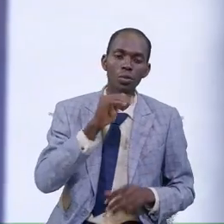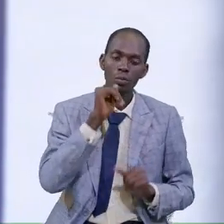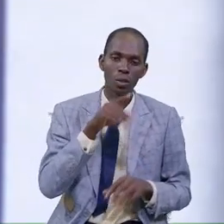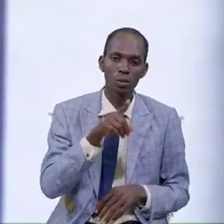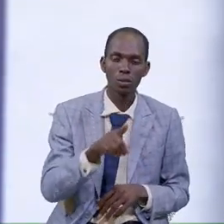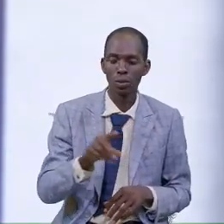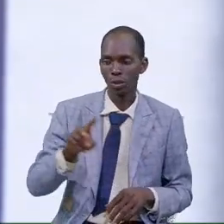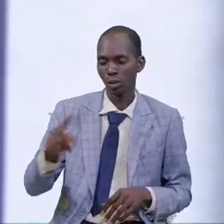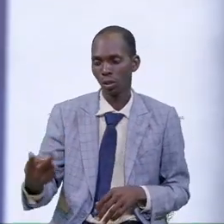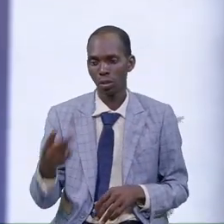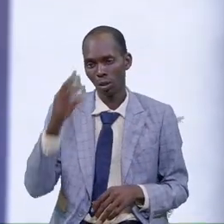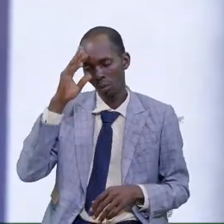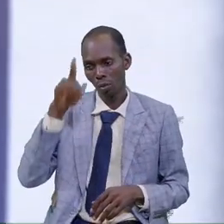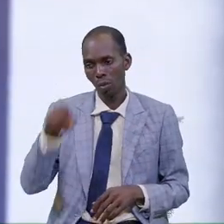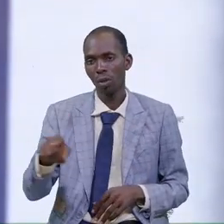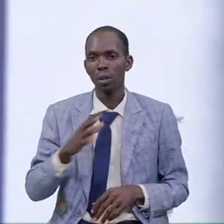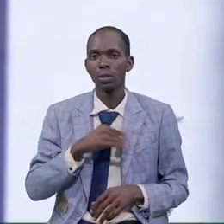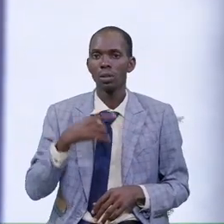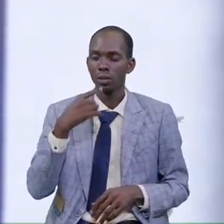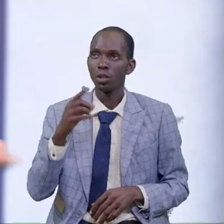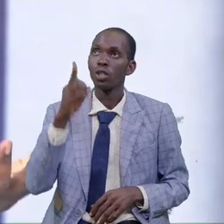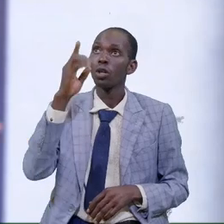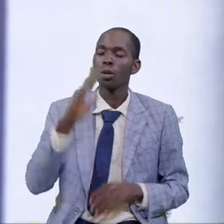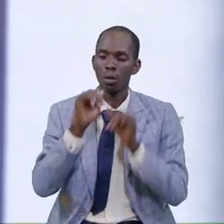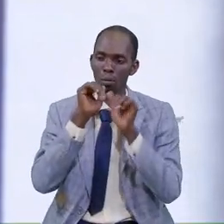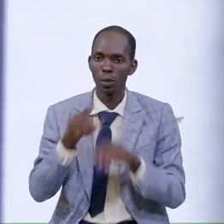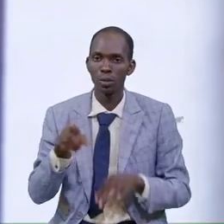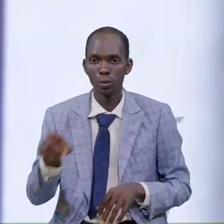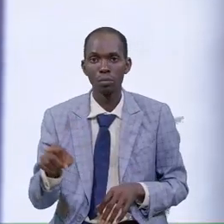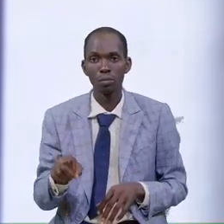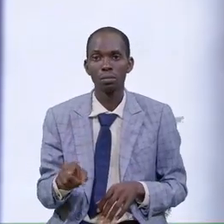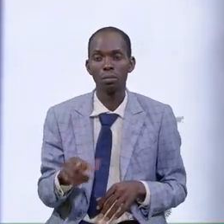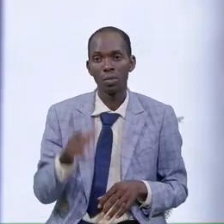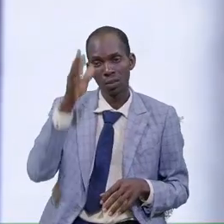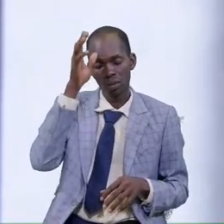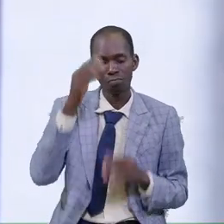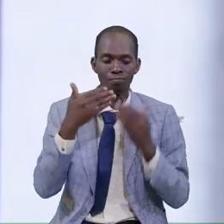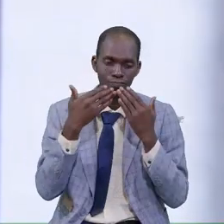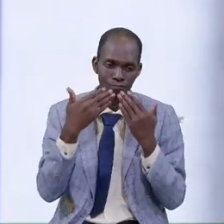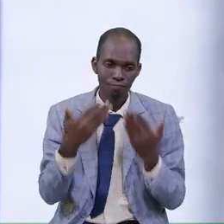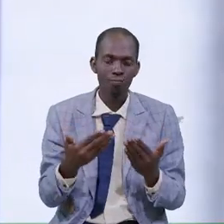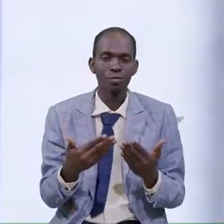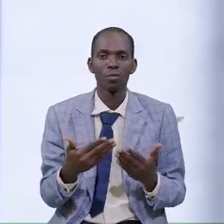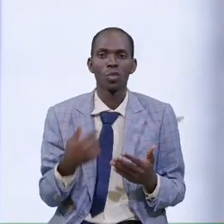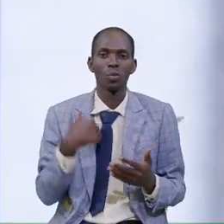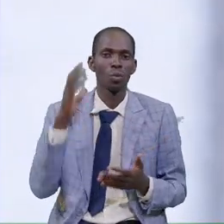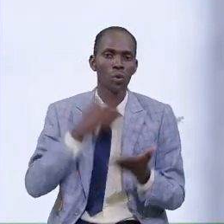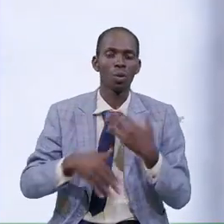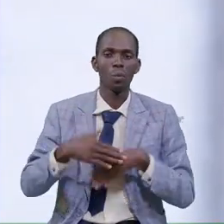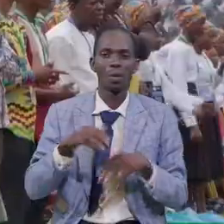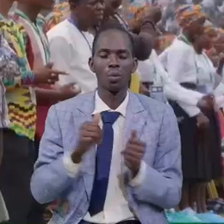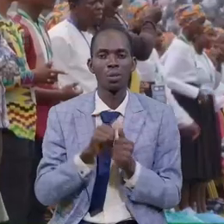la main pour serrer le deuxième enfant. J'ai dit, que Dieu te bénisse. Et le père a dit, merci pasteur. On reviendra avec